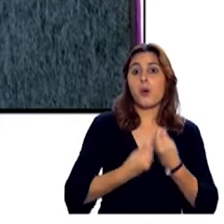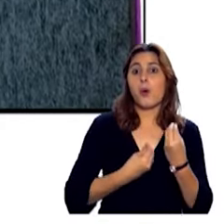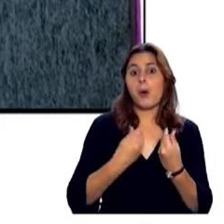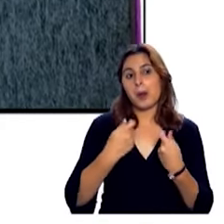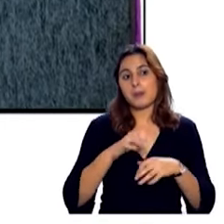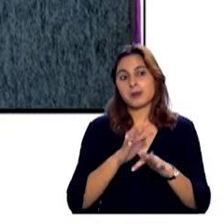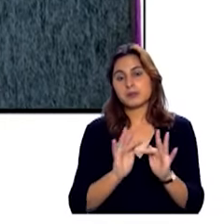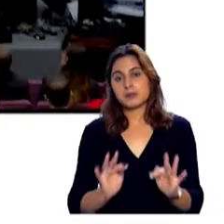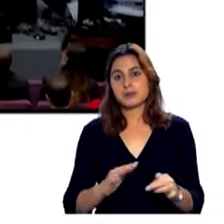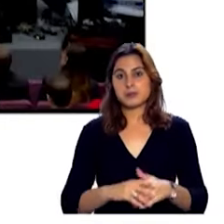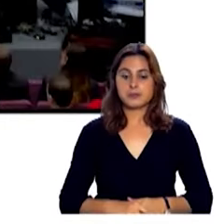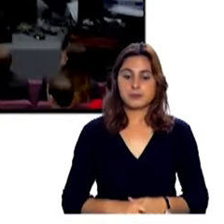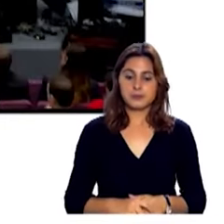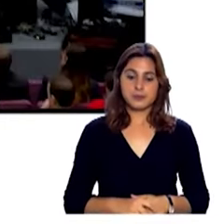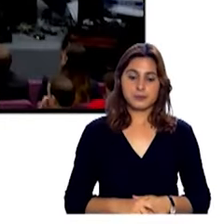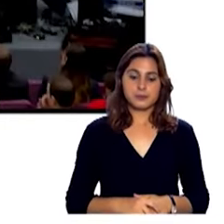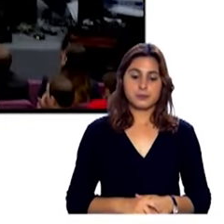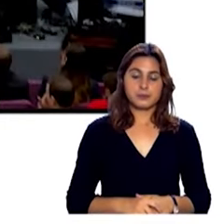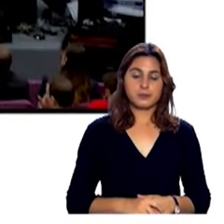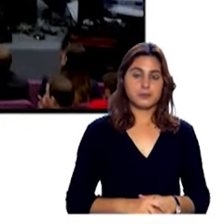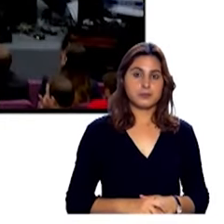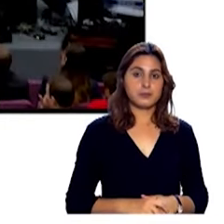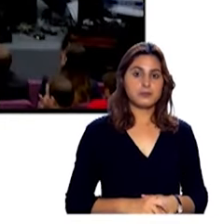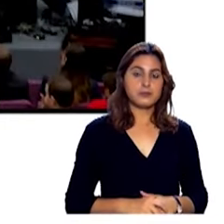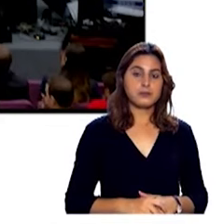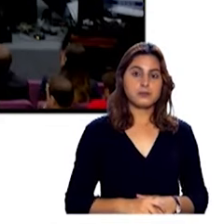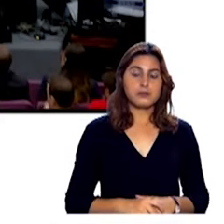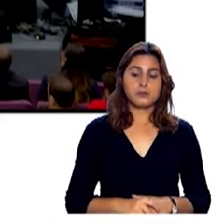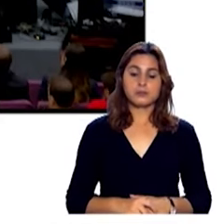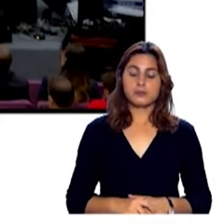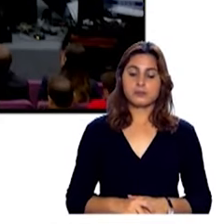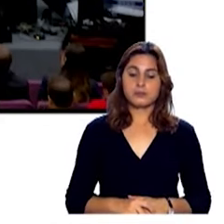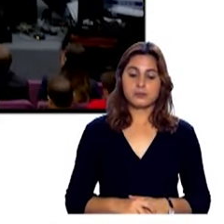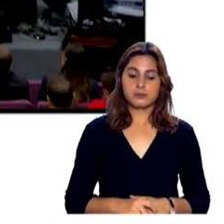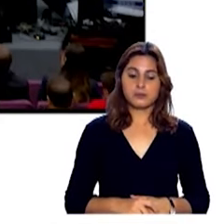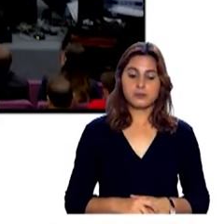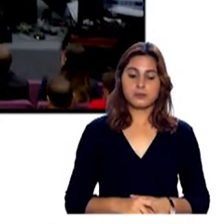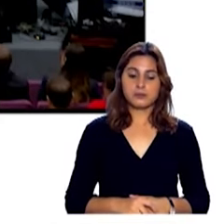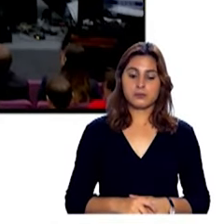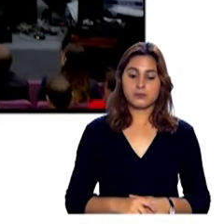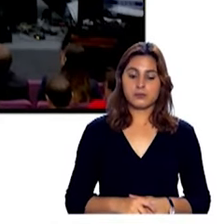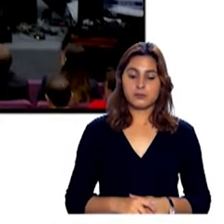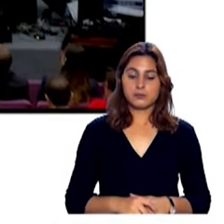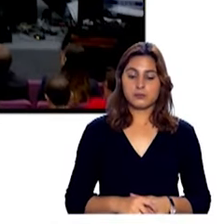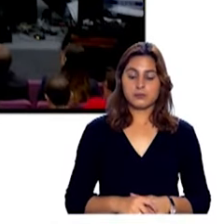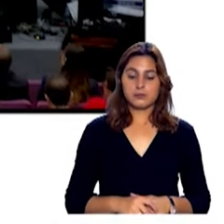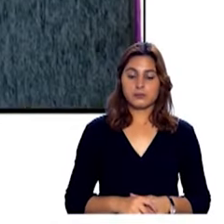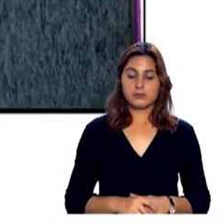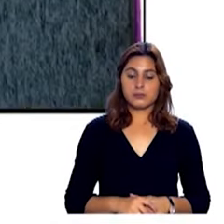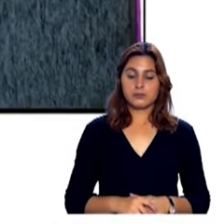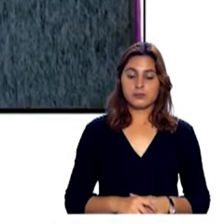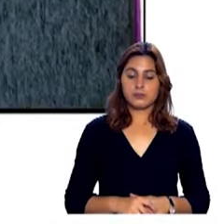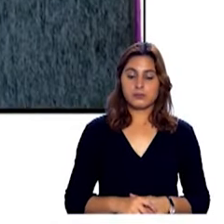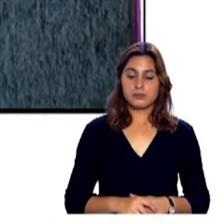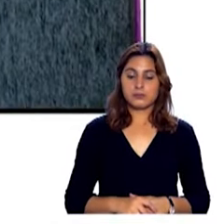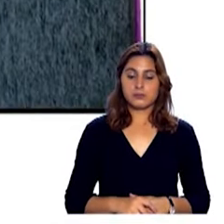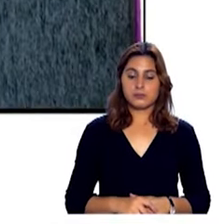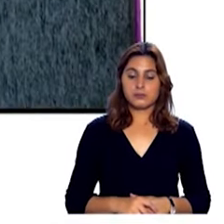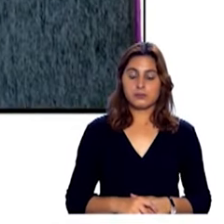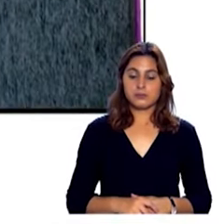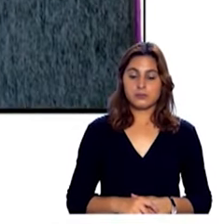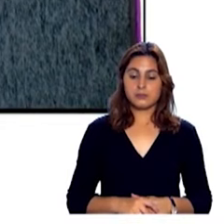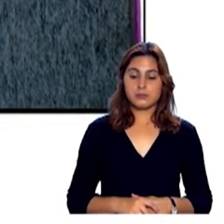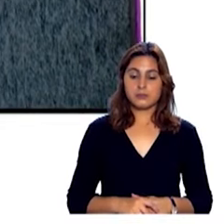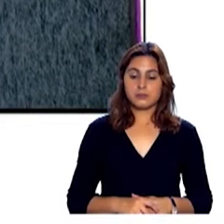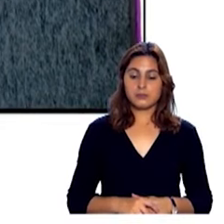semplificata Il tempo corre e mi mi avviso mi avvio alla